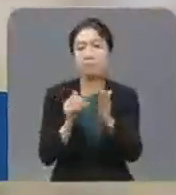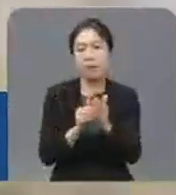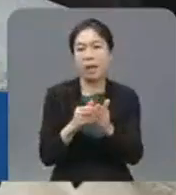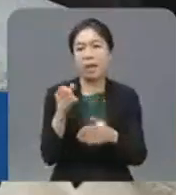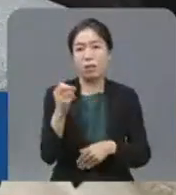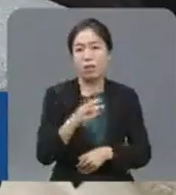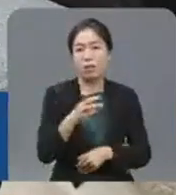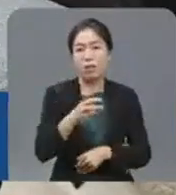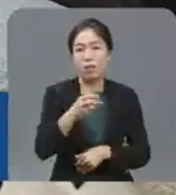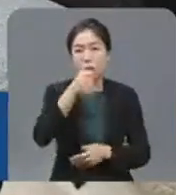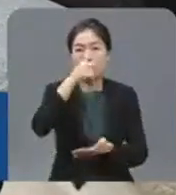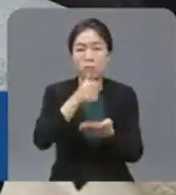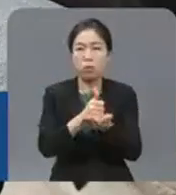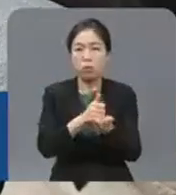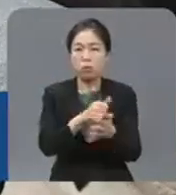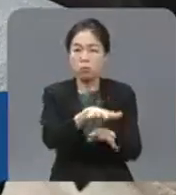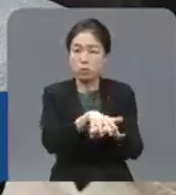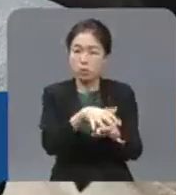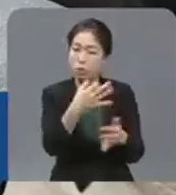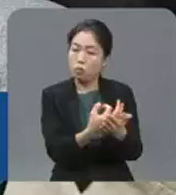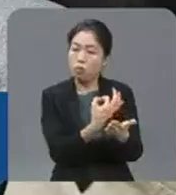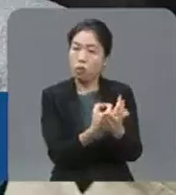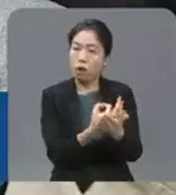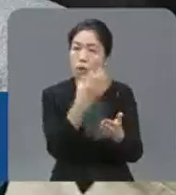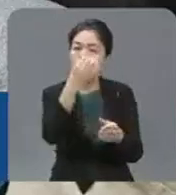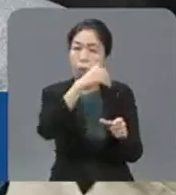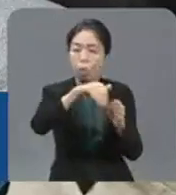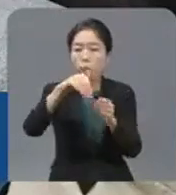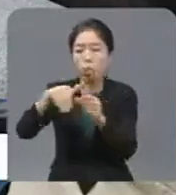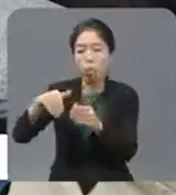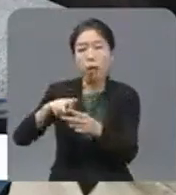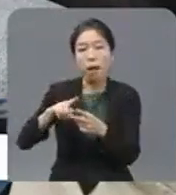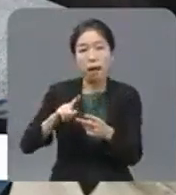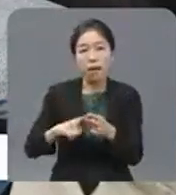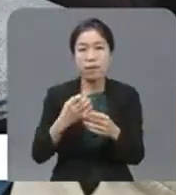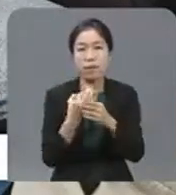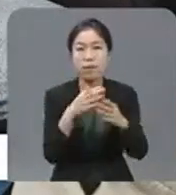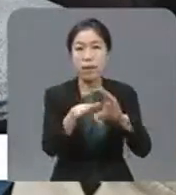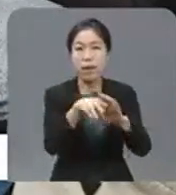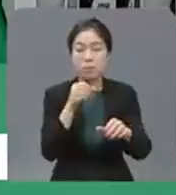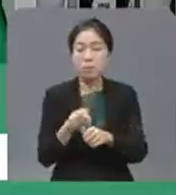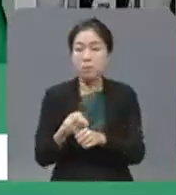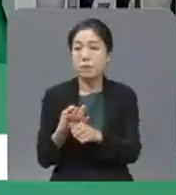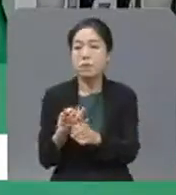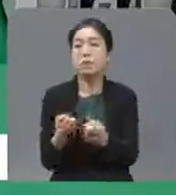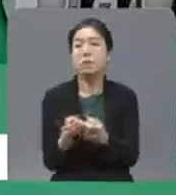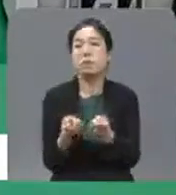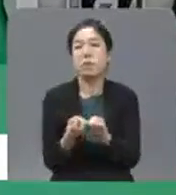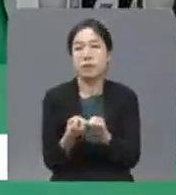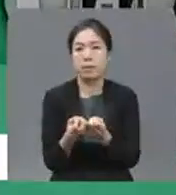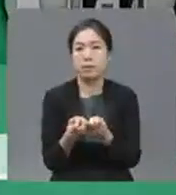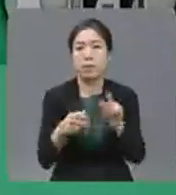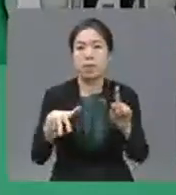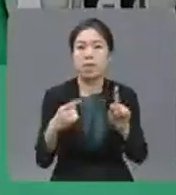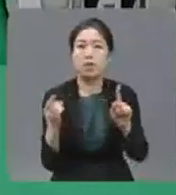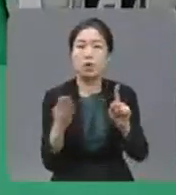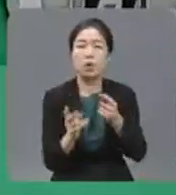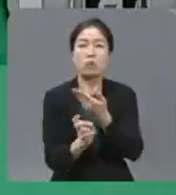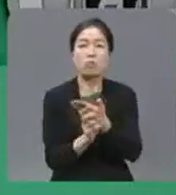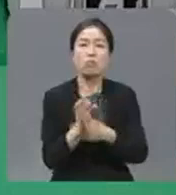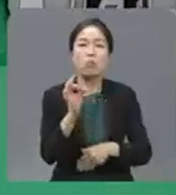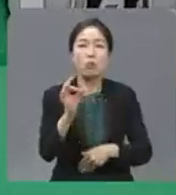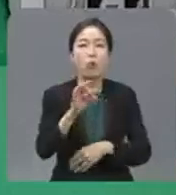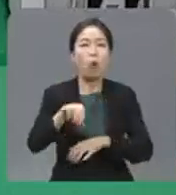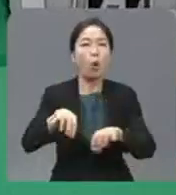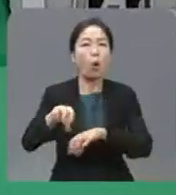이들은 범죄 조직의 수익금을 여러 개자를 거쳐 이체하거나 현금으로 인출에 전달하는 방법으로 1조원 규모의 자금을